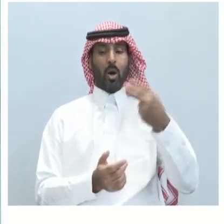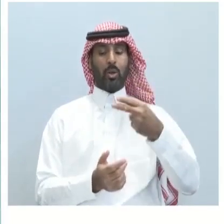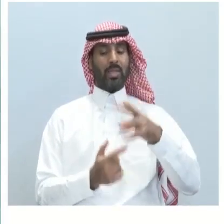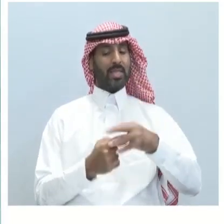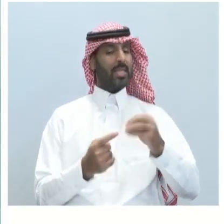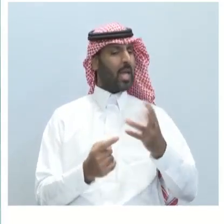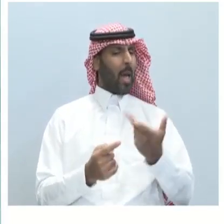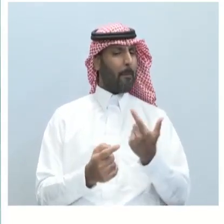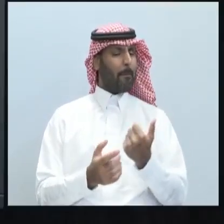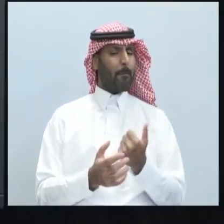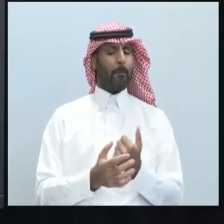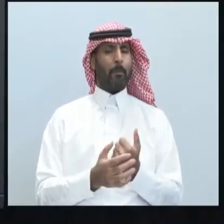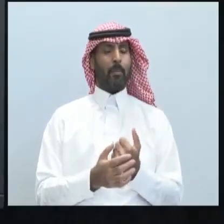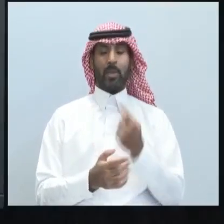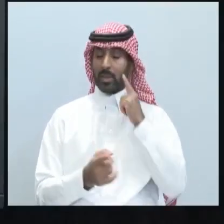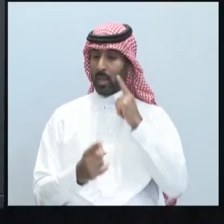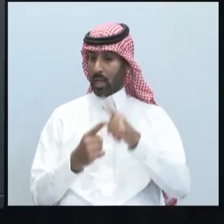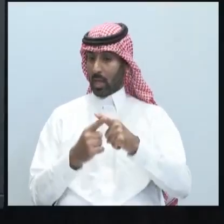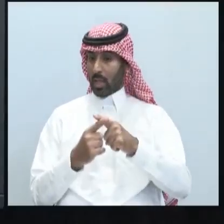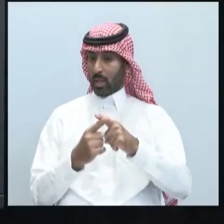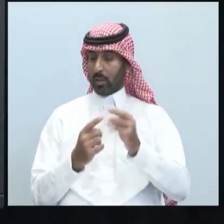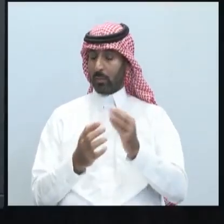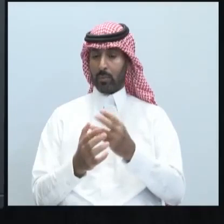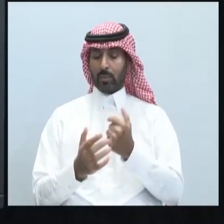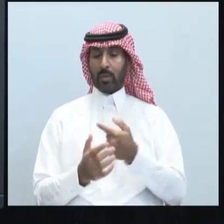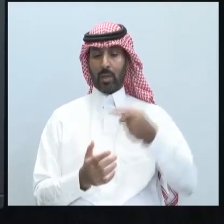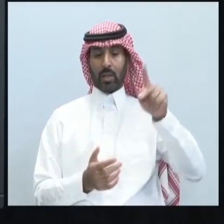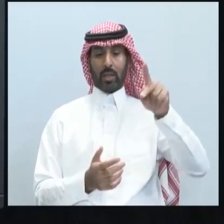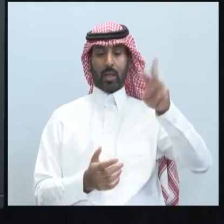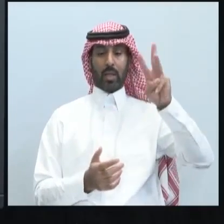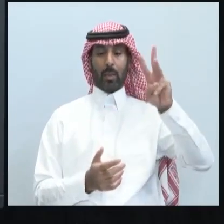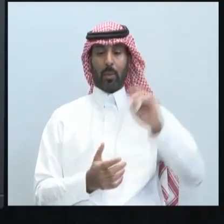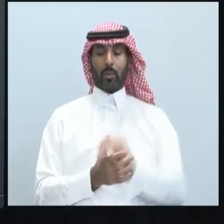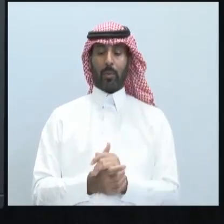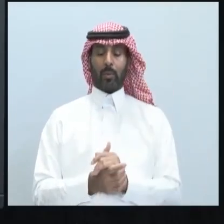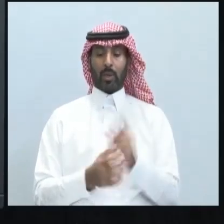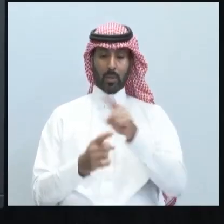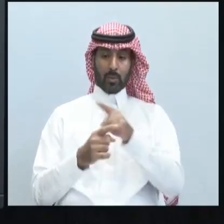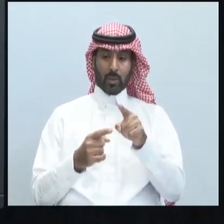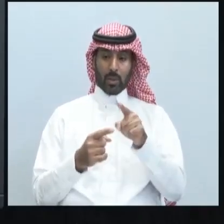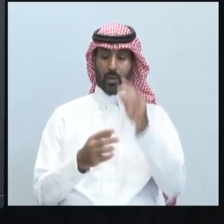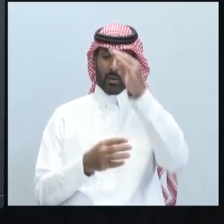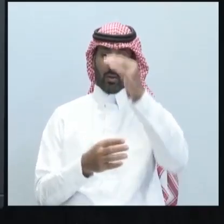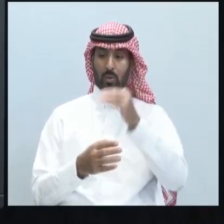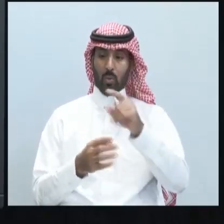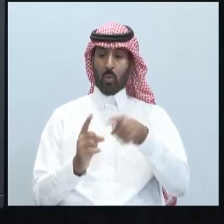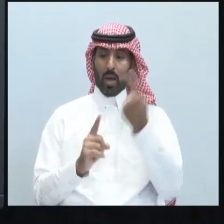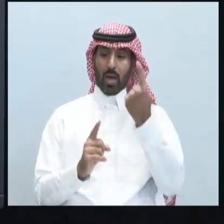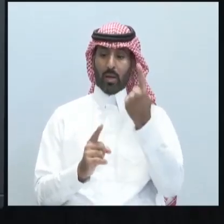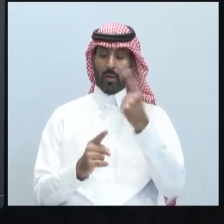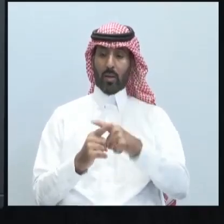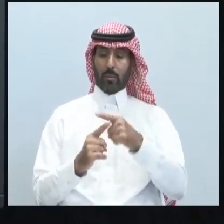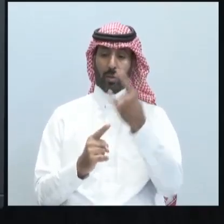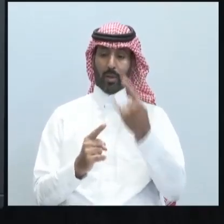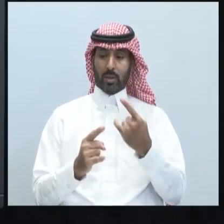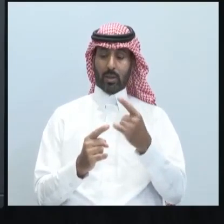الهيدروكسيد باستعمال مين باستعمال وانا اعرف الكي دبليو واحد ضرب عشره